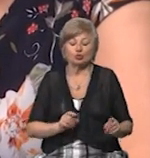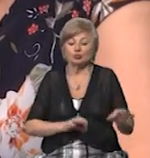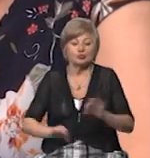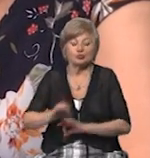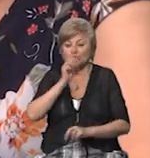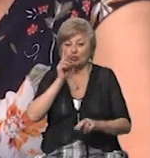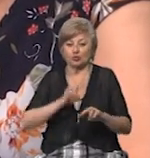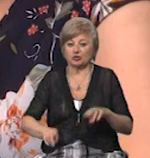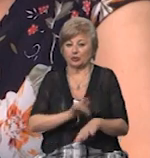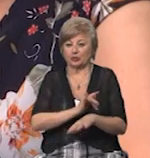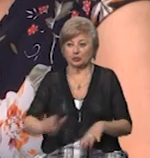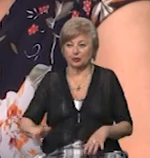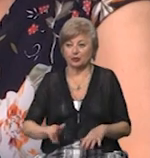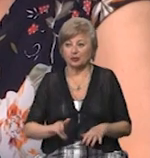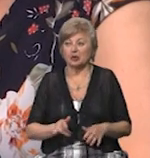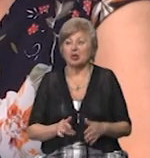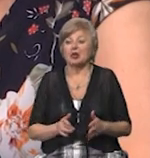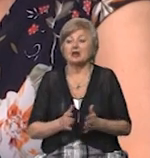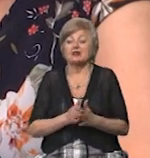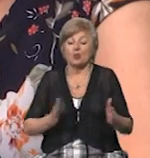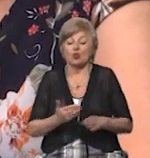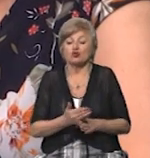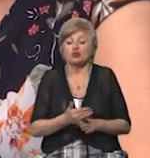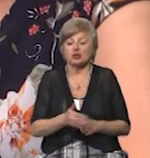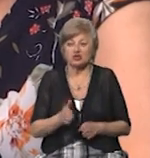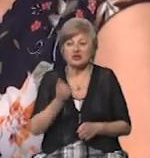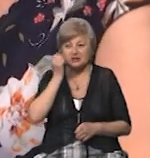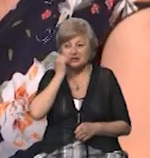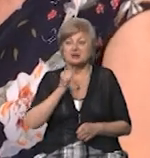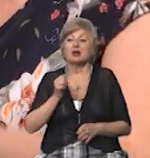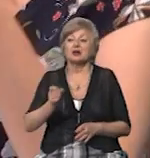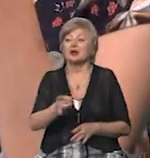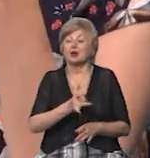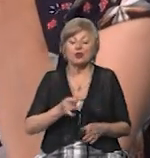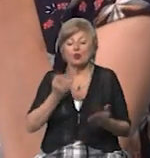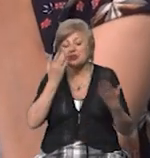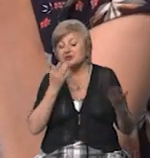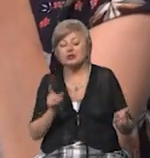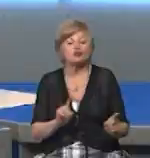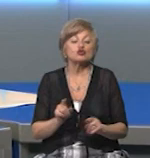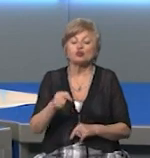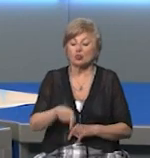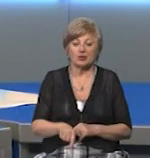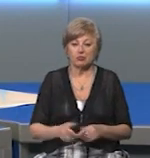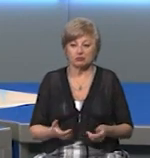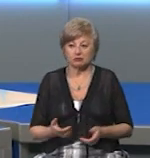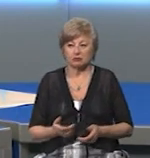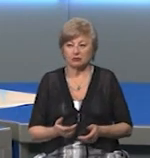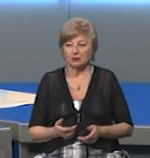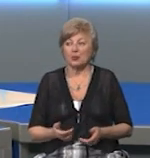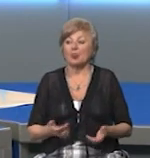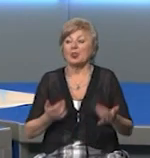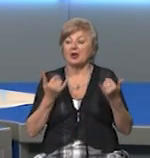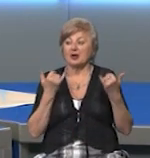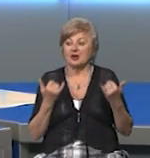втрачені майже повністю, якби, ну, на більшій частині з старих районів міста ніхто не знає, де і що там пролягає. Тому прямо зараз,